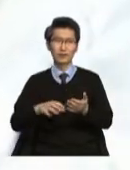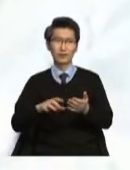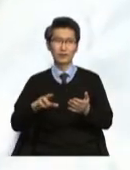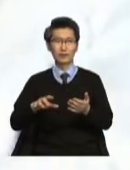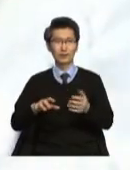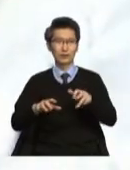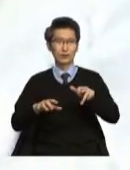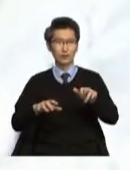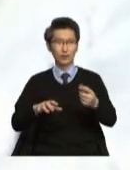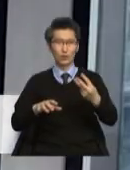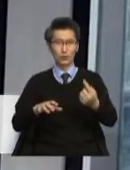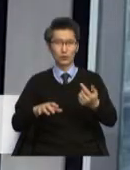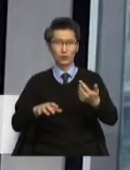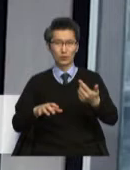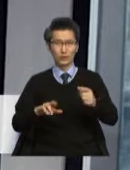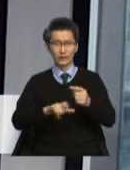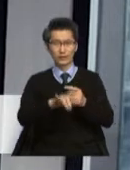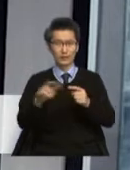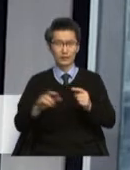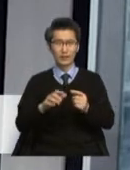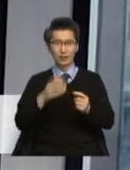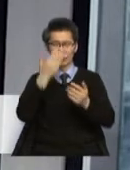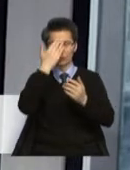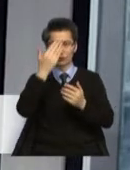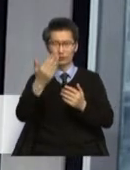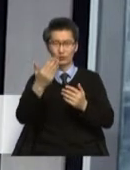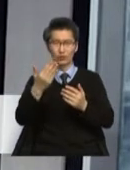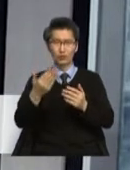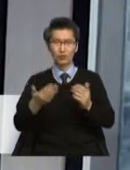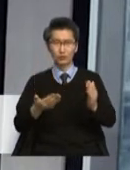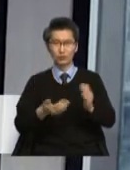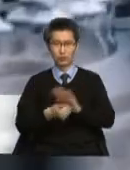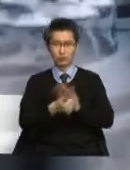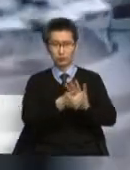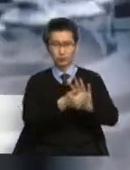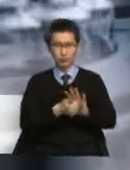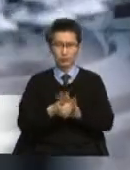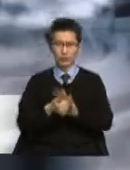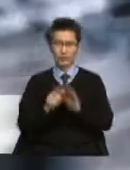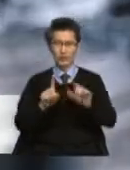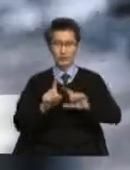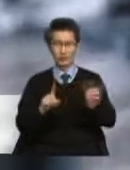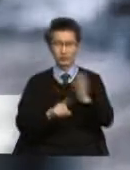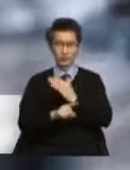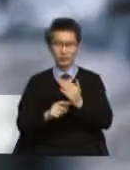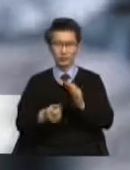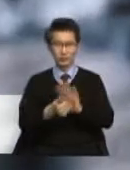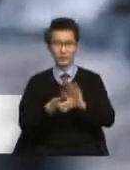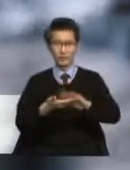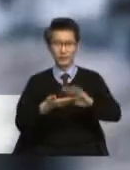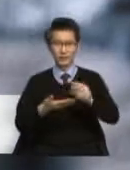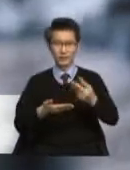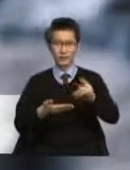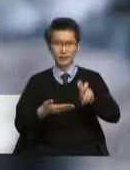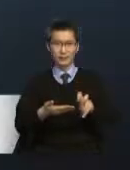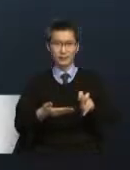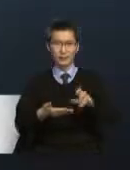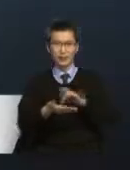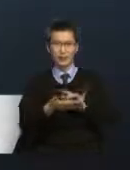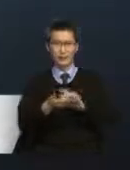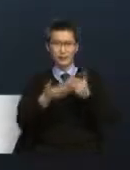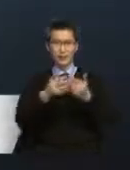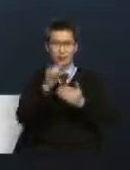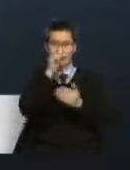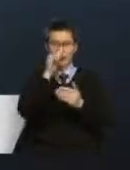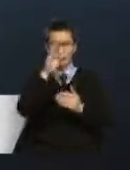와 협의를 통해 랜드 시비를 무상 공급 계약을 체결하고 1일부터 공급한다고 밝혔습니다 랜드 11일을 투약